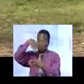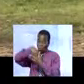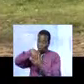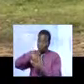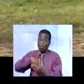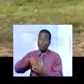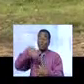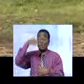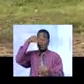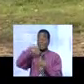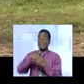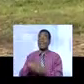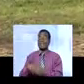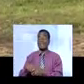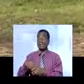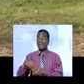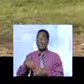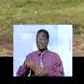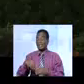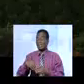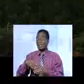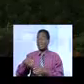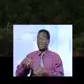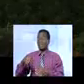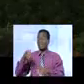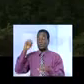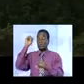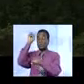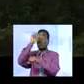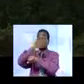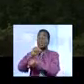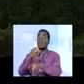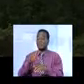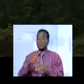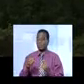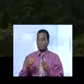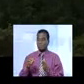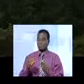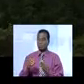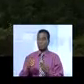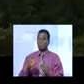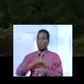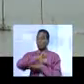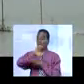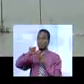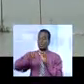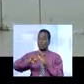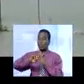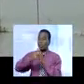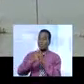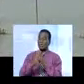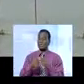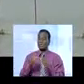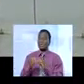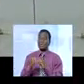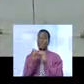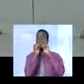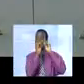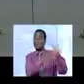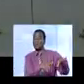est la marche des femmes sur la prison de Grand Bassam. Tout commence par l'emprisonnement